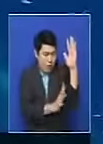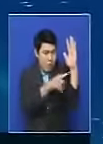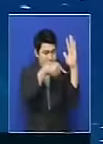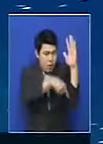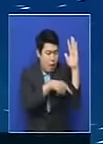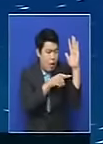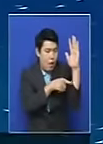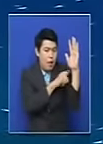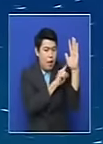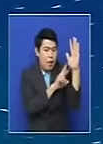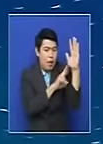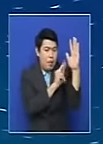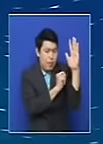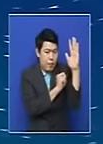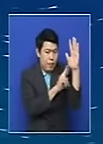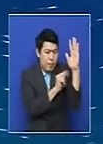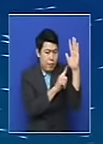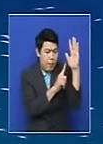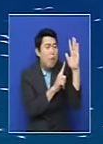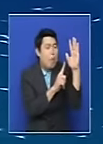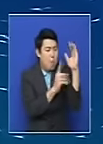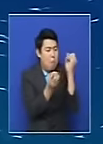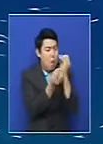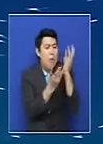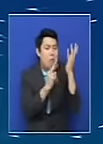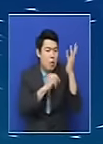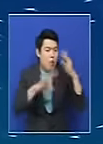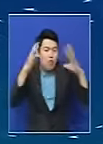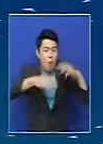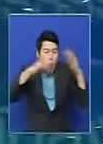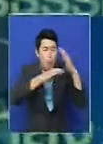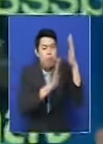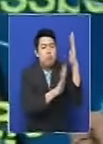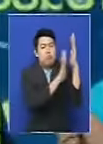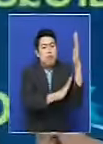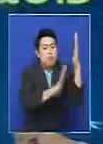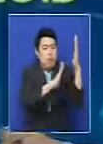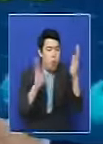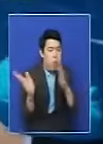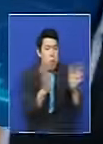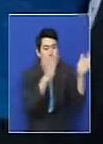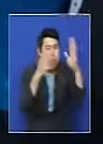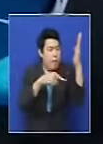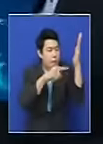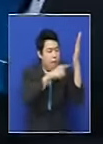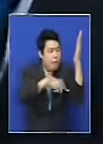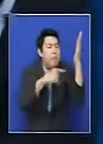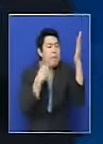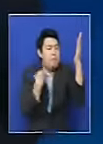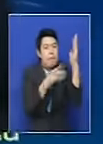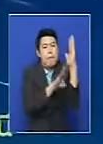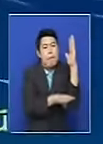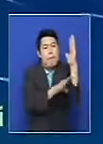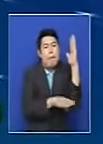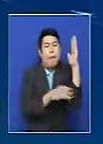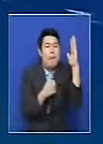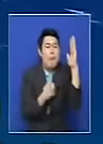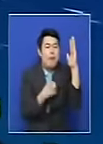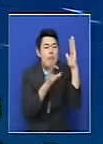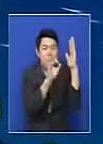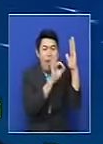ที่จังหวัดระนองครับแต่อิทธิพลของมันนั้นยังคงส่งผลทำให้เกิดฝนตกอย่างหนักแล้วก็ลมแรง ครับในพื้นที่ของบริเวณพื้นที่ภาคใต้ครับพื้น